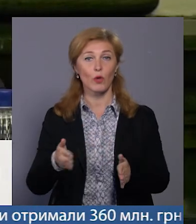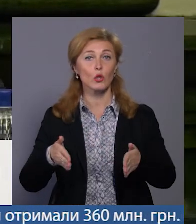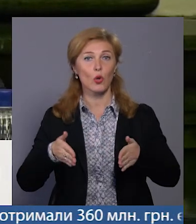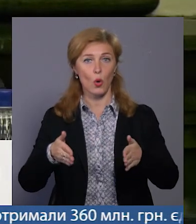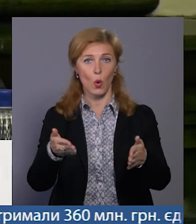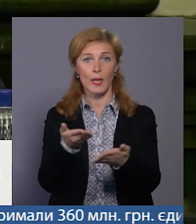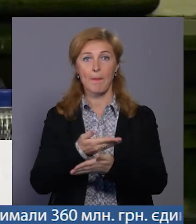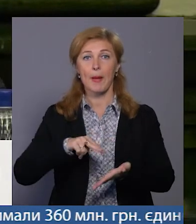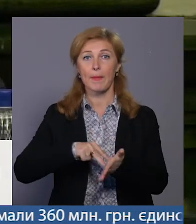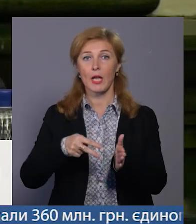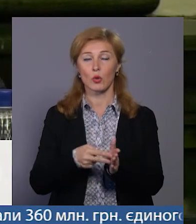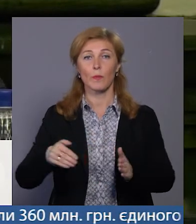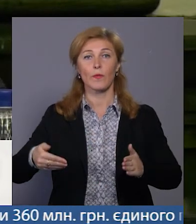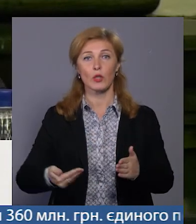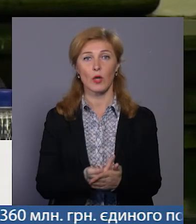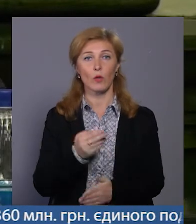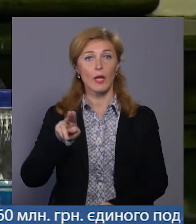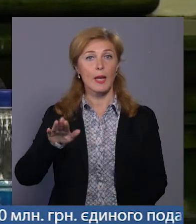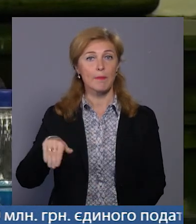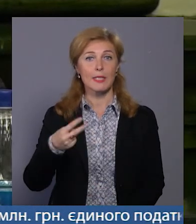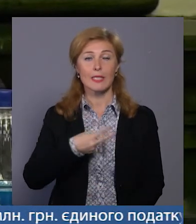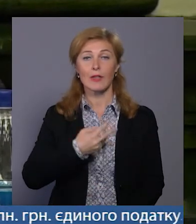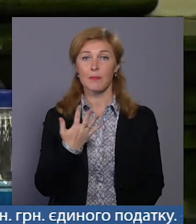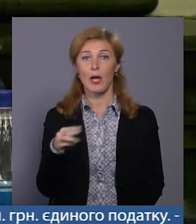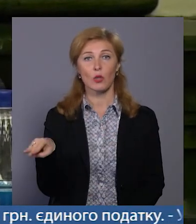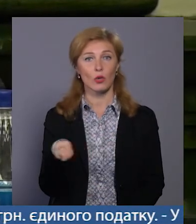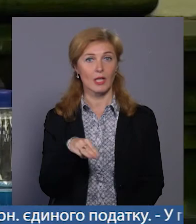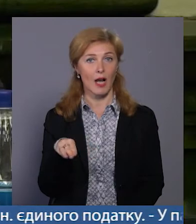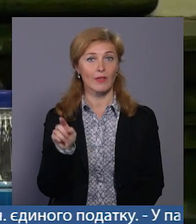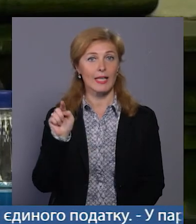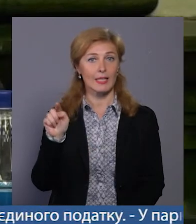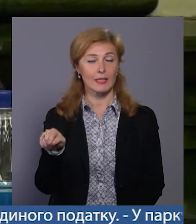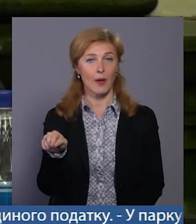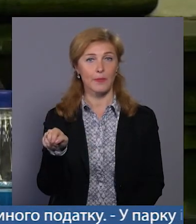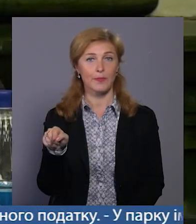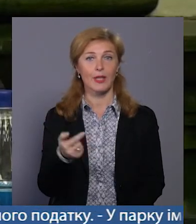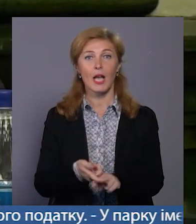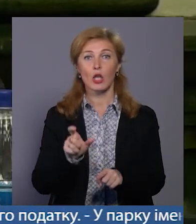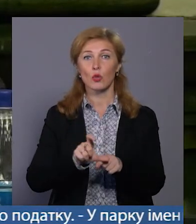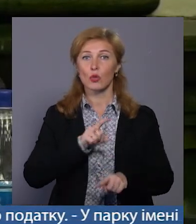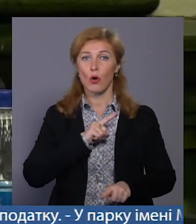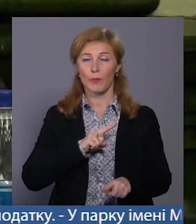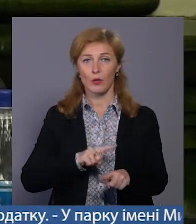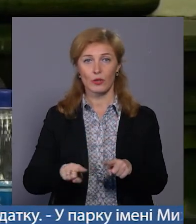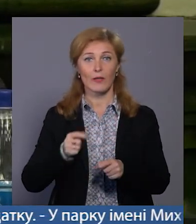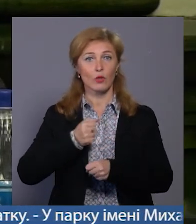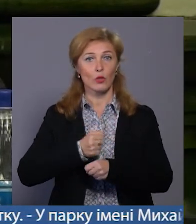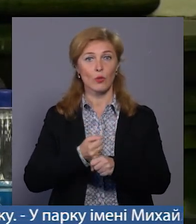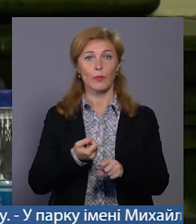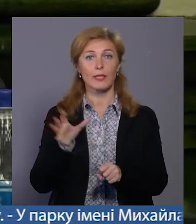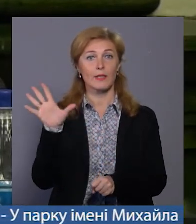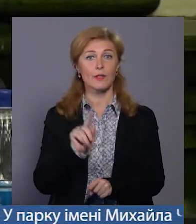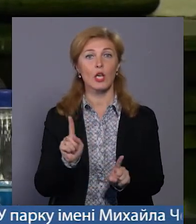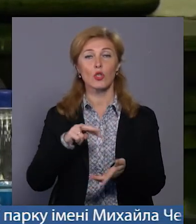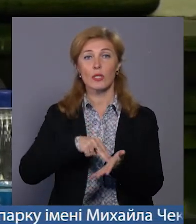Ми плануємо її відновити після 25 травня. Ну і там, власне, дуже оперативно зробити це те, що